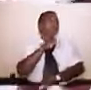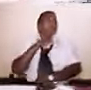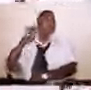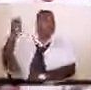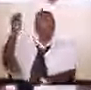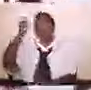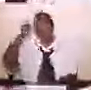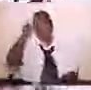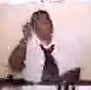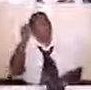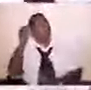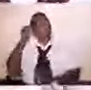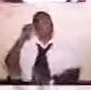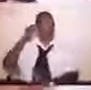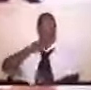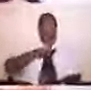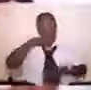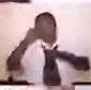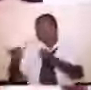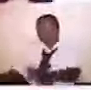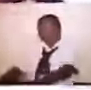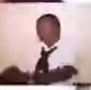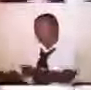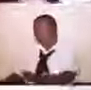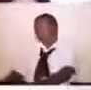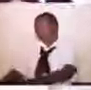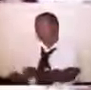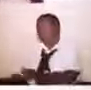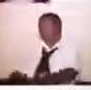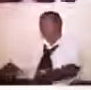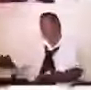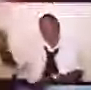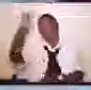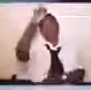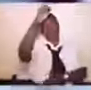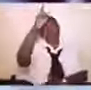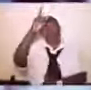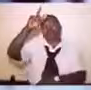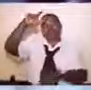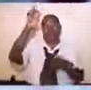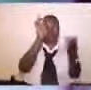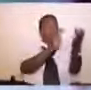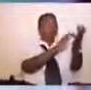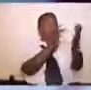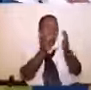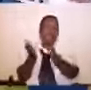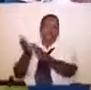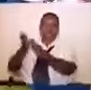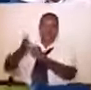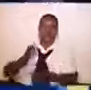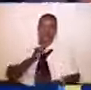ine shishibe ine jikalila fie muli mwe Yesu